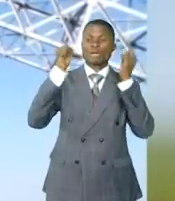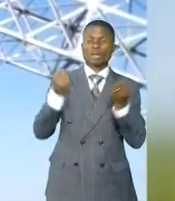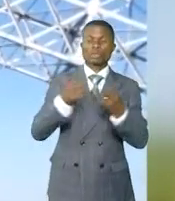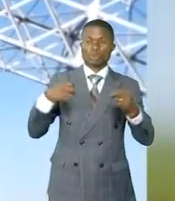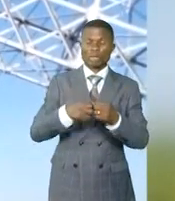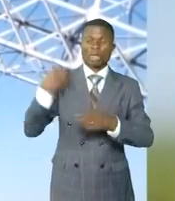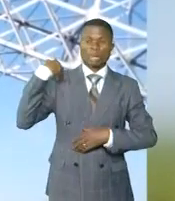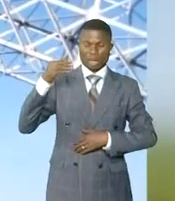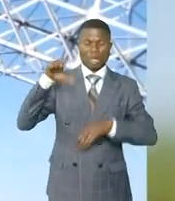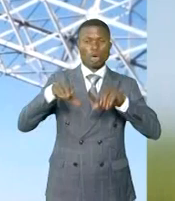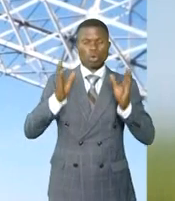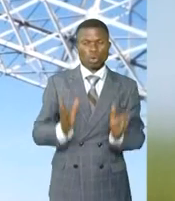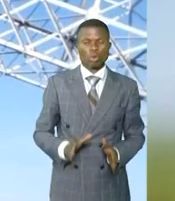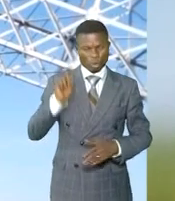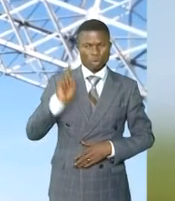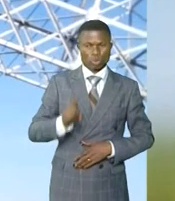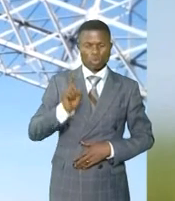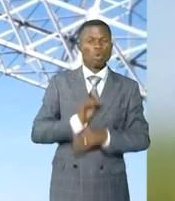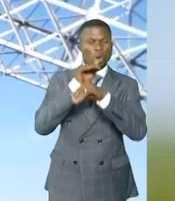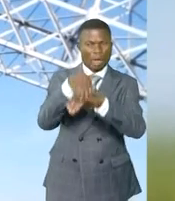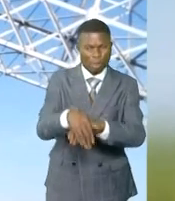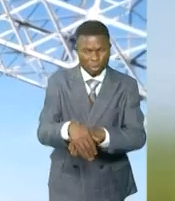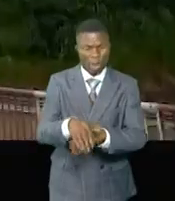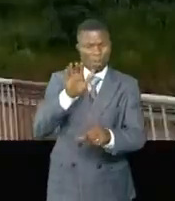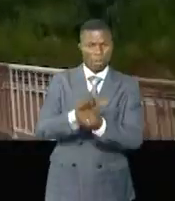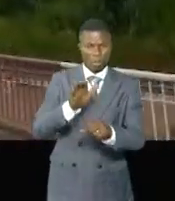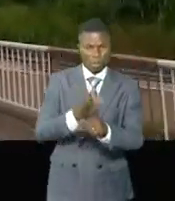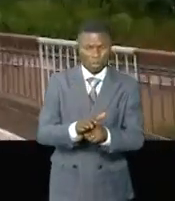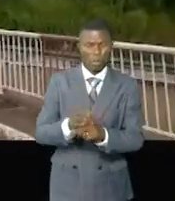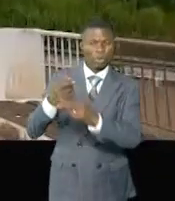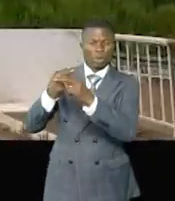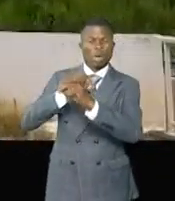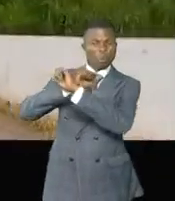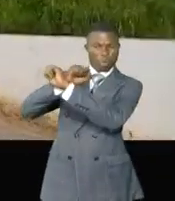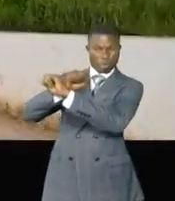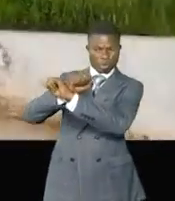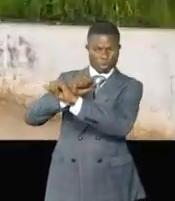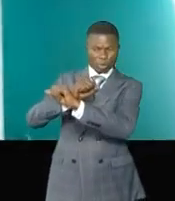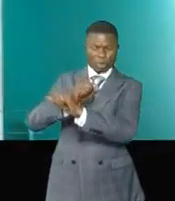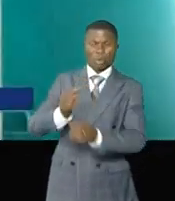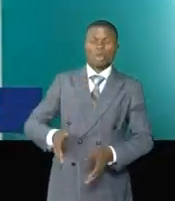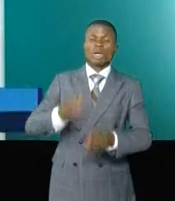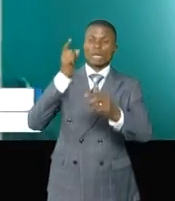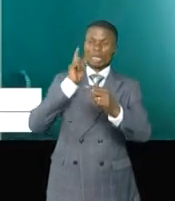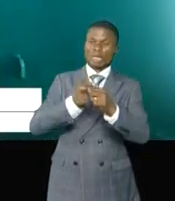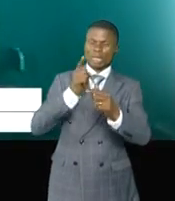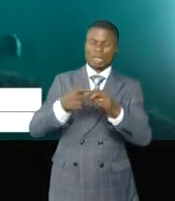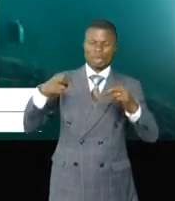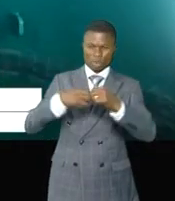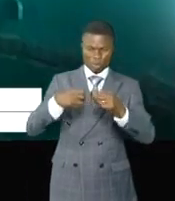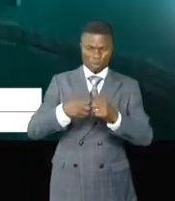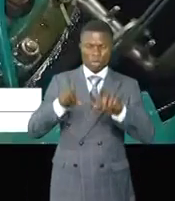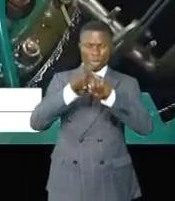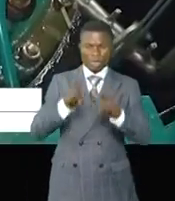l'État congolais doit s'impliquer davantage dans la sécurisation des lignes de transport d'énergie, et surtout